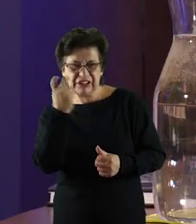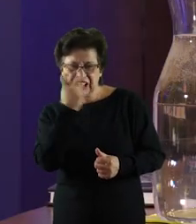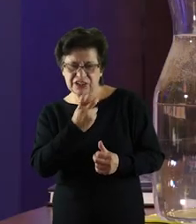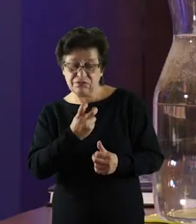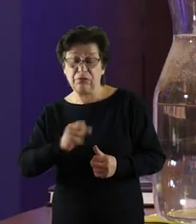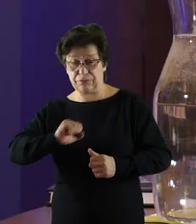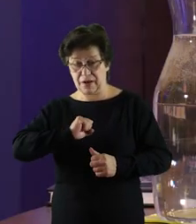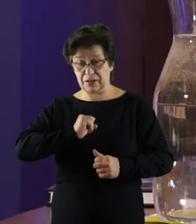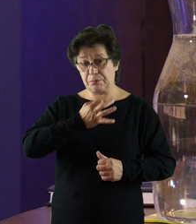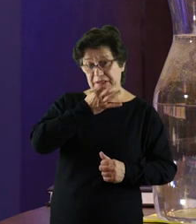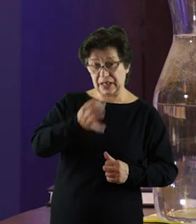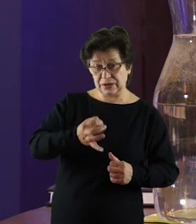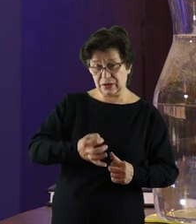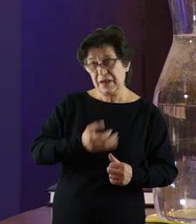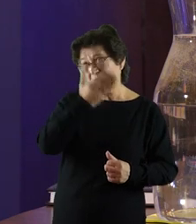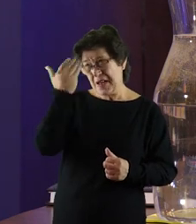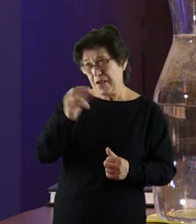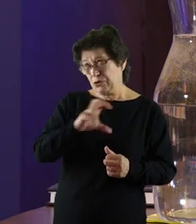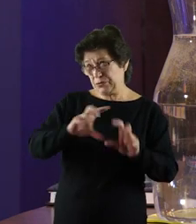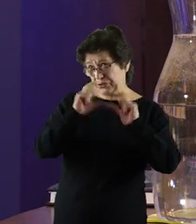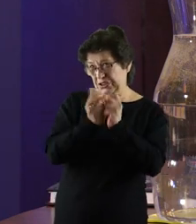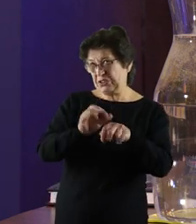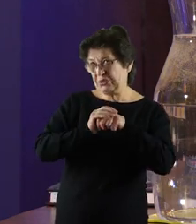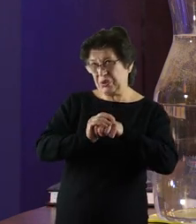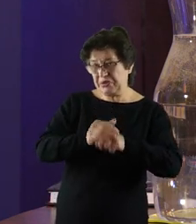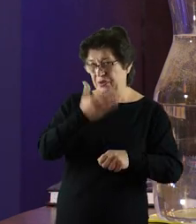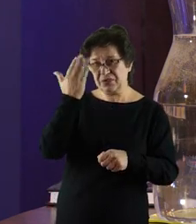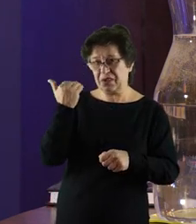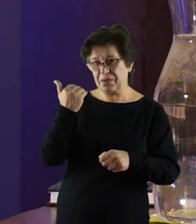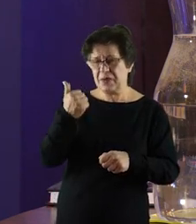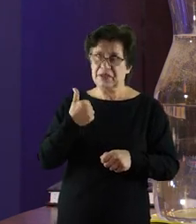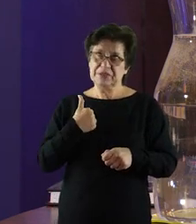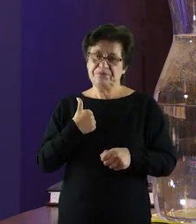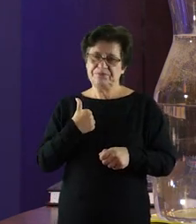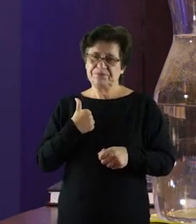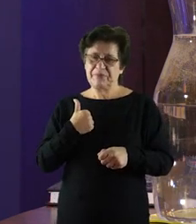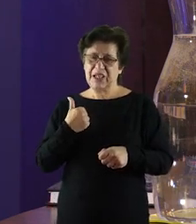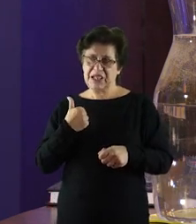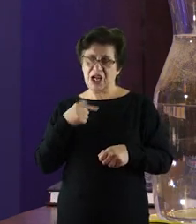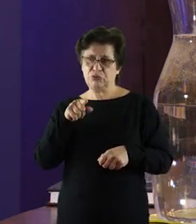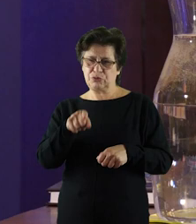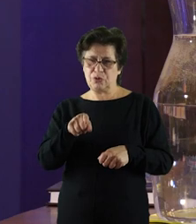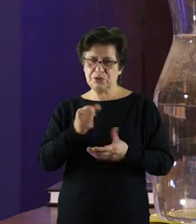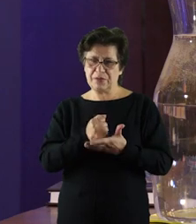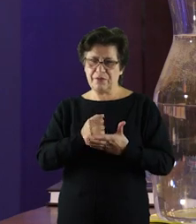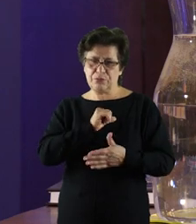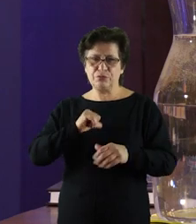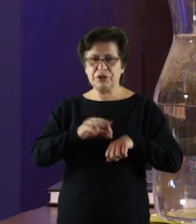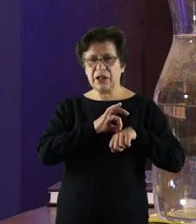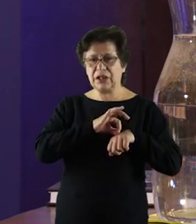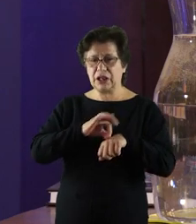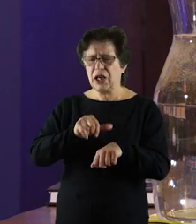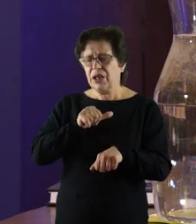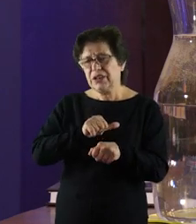czy wszyscy się ze mną zgodzą, ale ja mam taką koncepcję i się nią w życiu kieruję. Oczywiście, jest